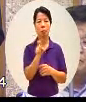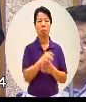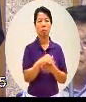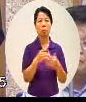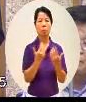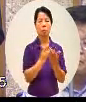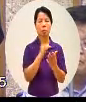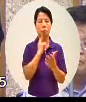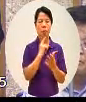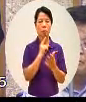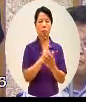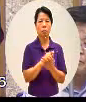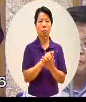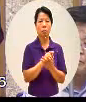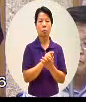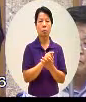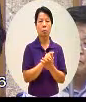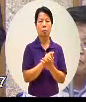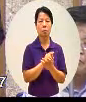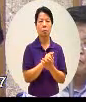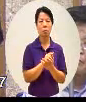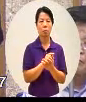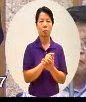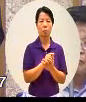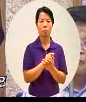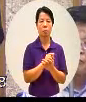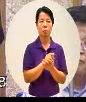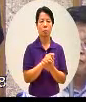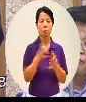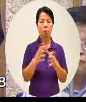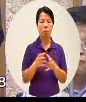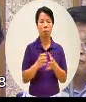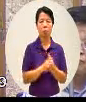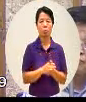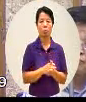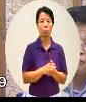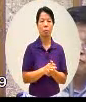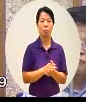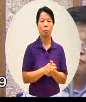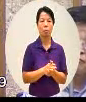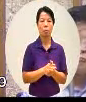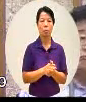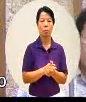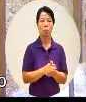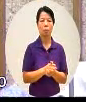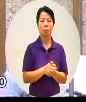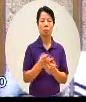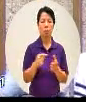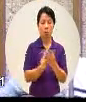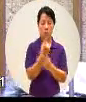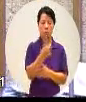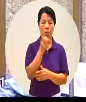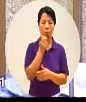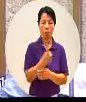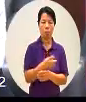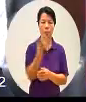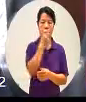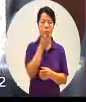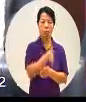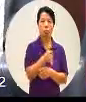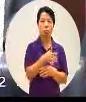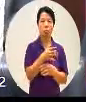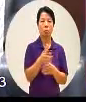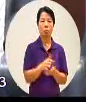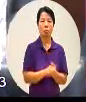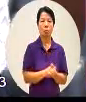技监，这个是政府部门设定关。 我没有问你那么多，我只问你顾问，你给我回答到怎么冲啊？你就爱和我